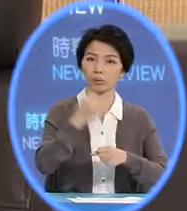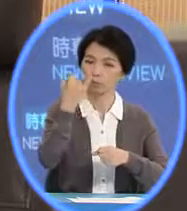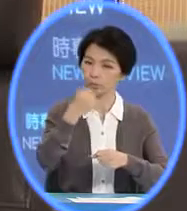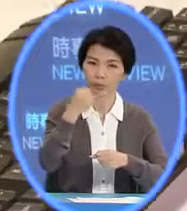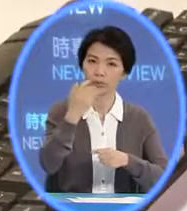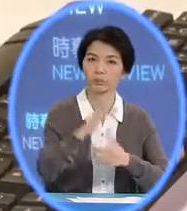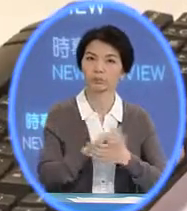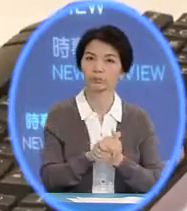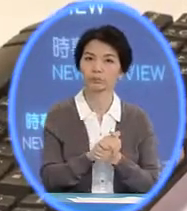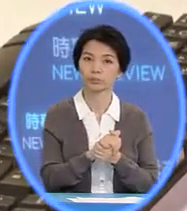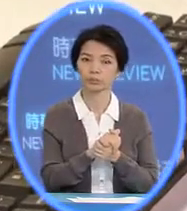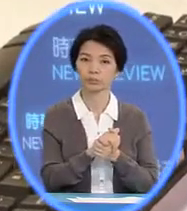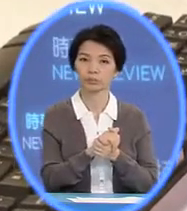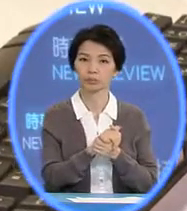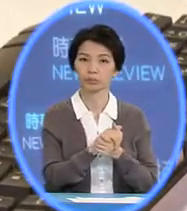問題。